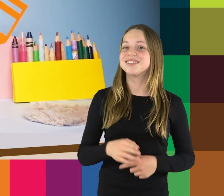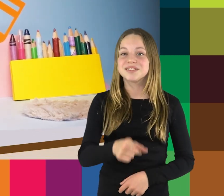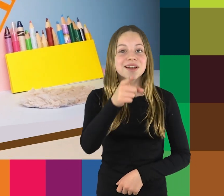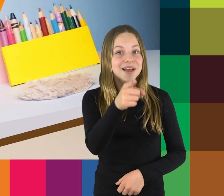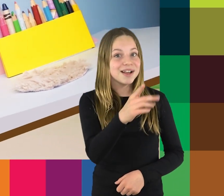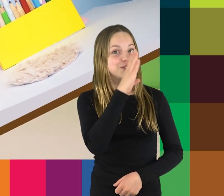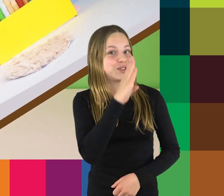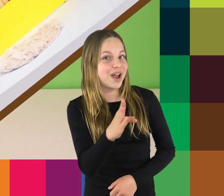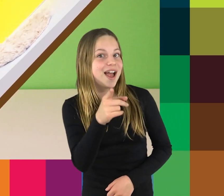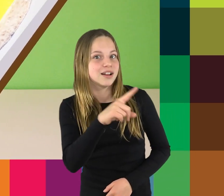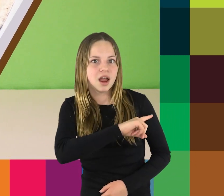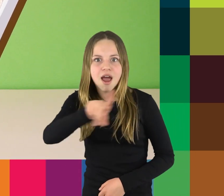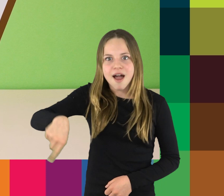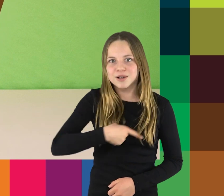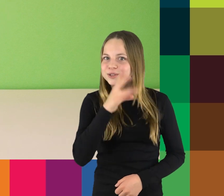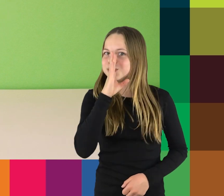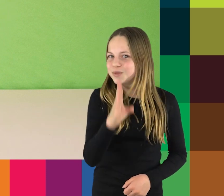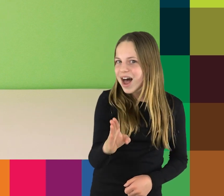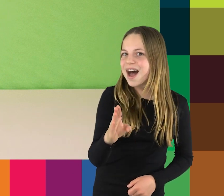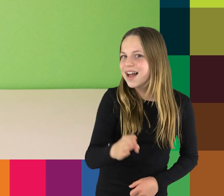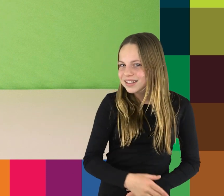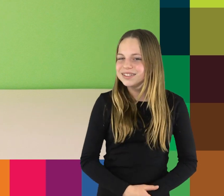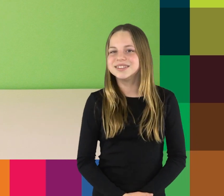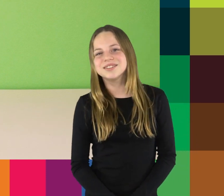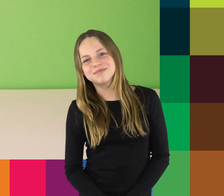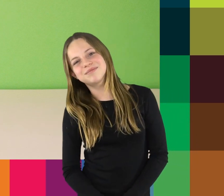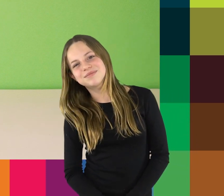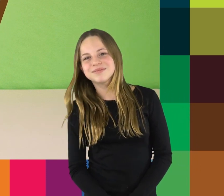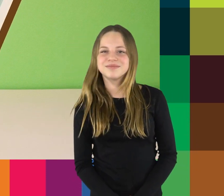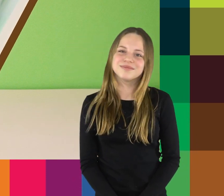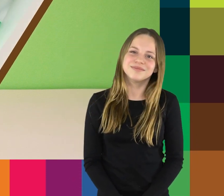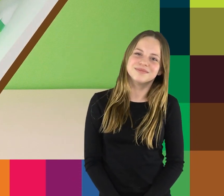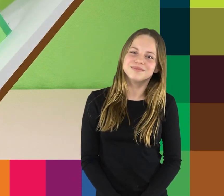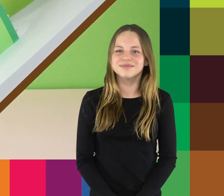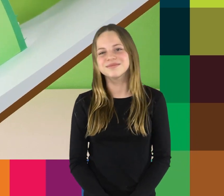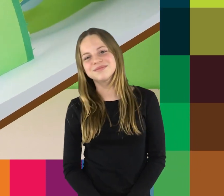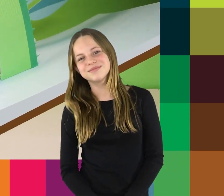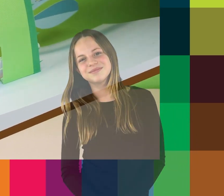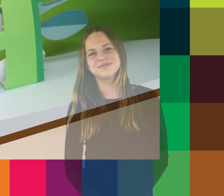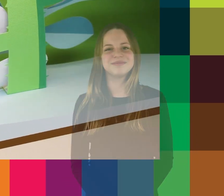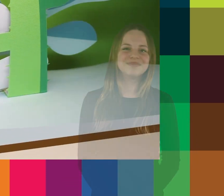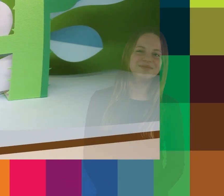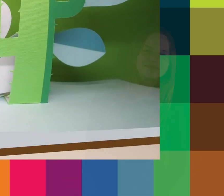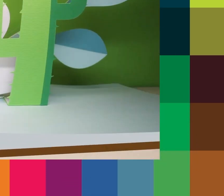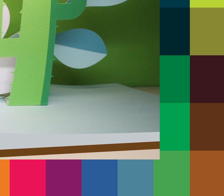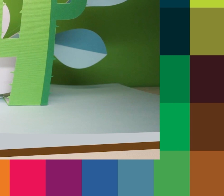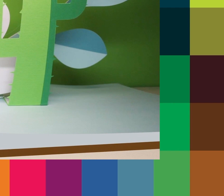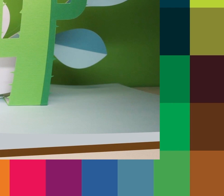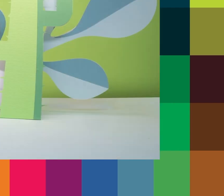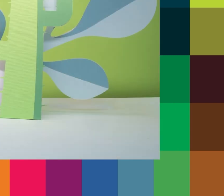J'ai des droits, tu as des droits, on a tous des droits.